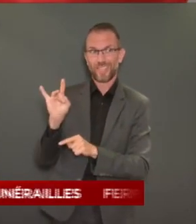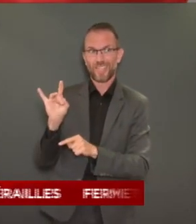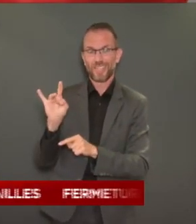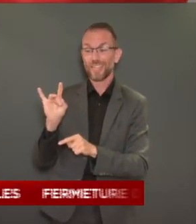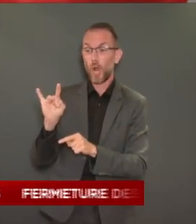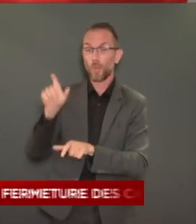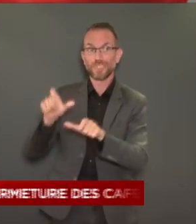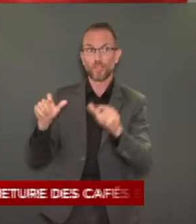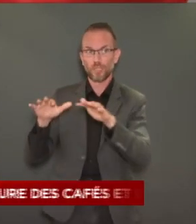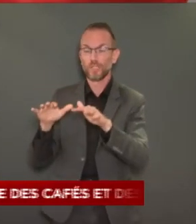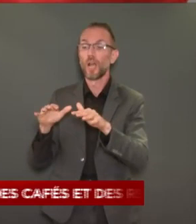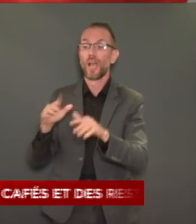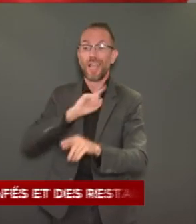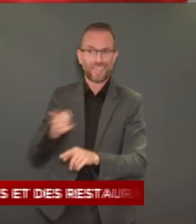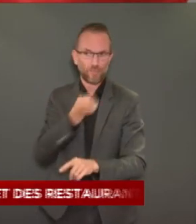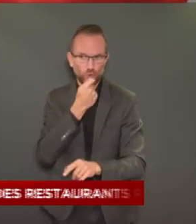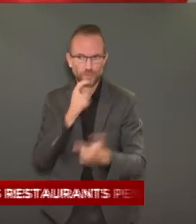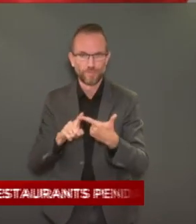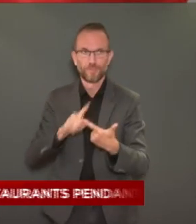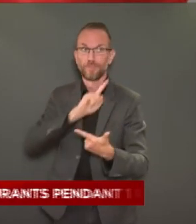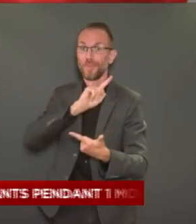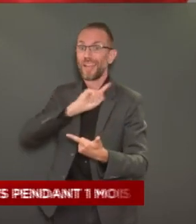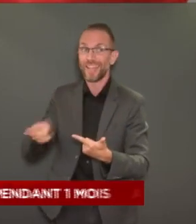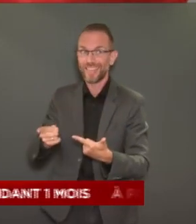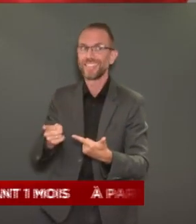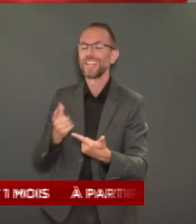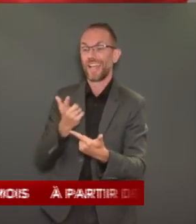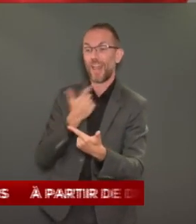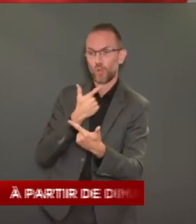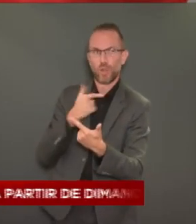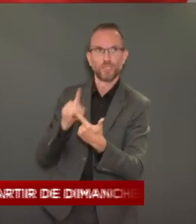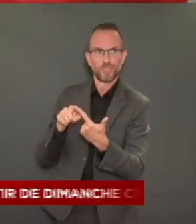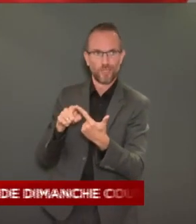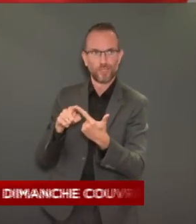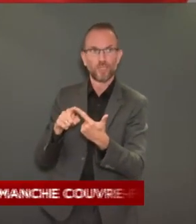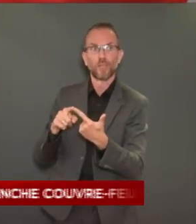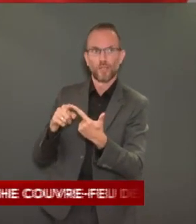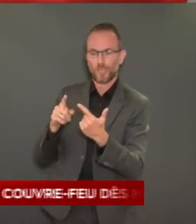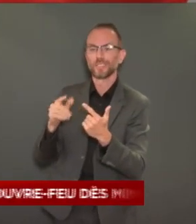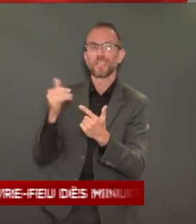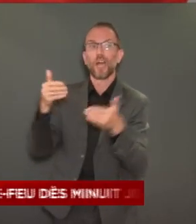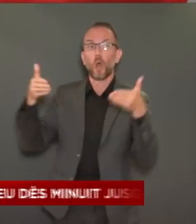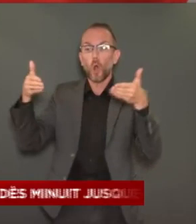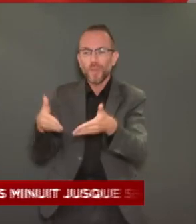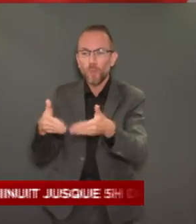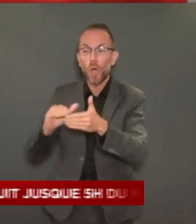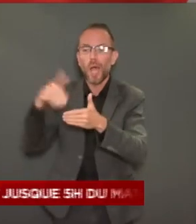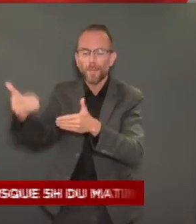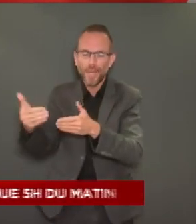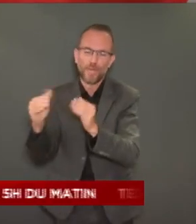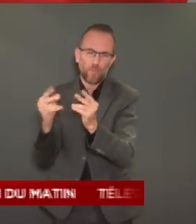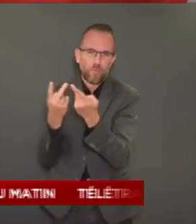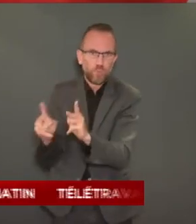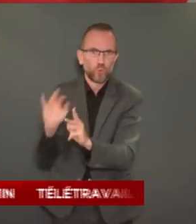exception importante, c'est les réceptions après les funérailles. Je ne vais plus dire beaucoup sur les protocoles, il y